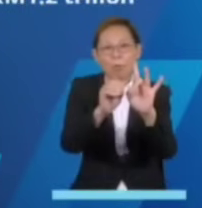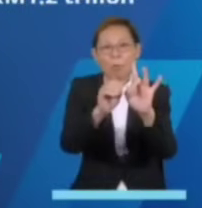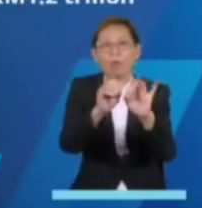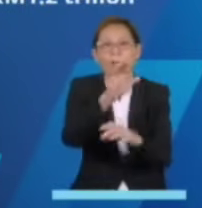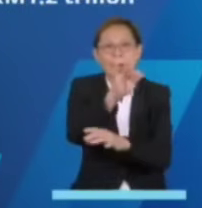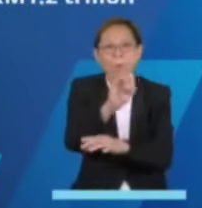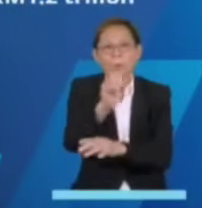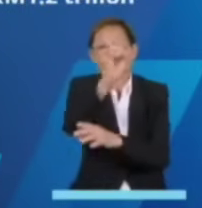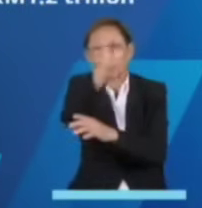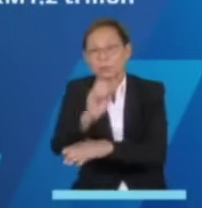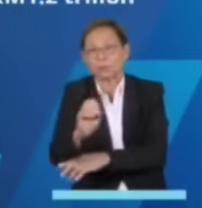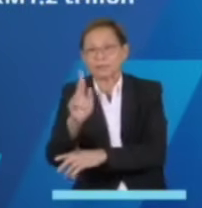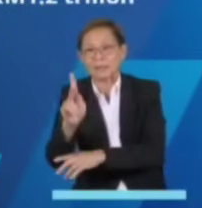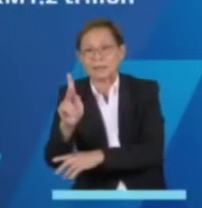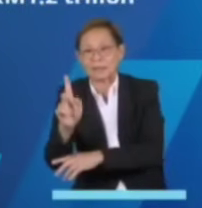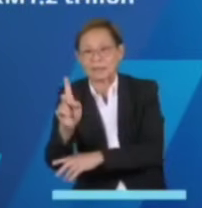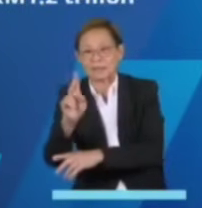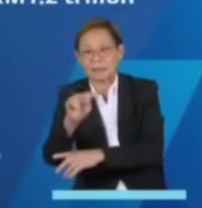80% KDNK.